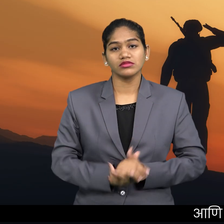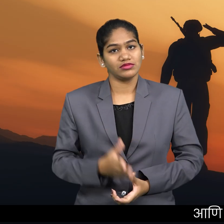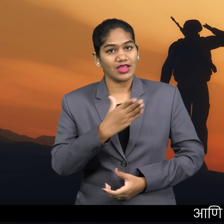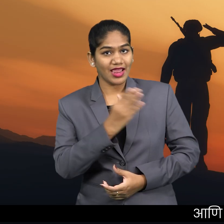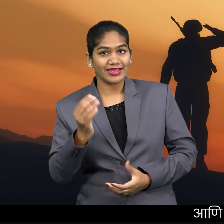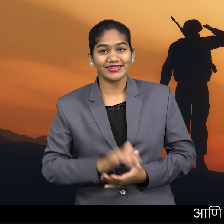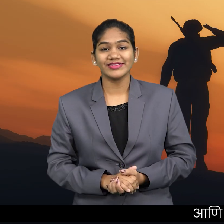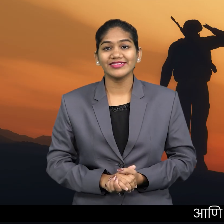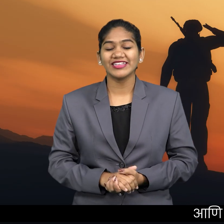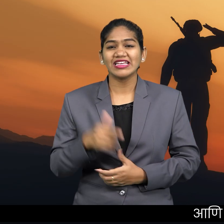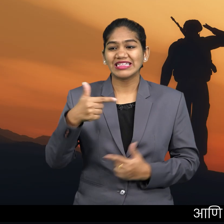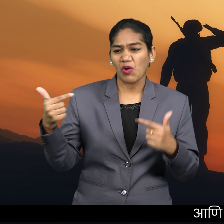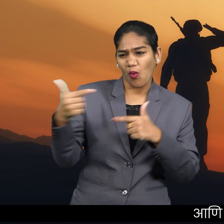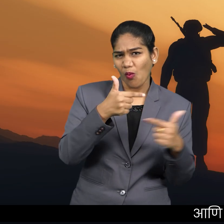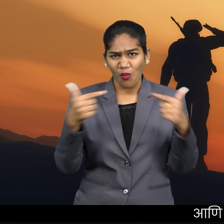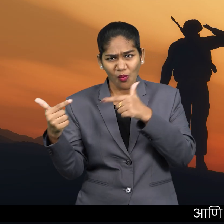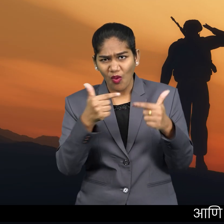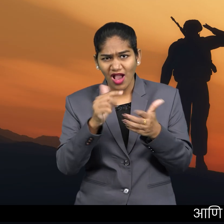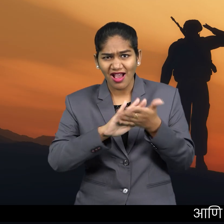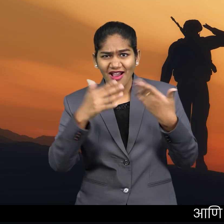आणि शीतयुद्धाचा अंत.